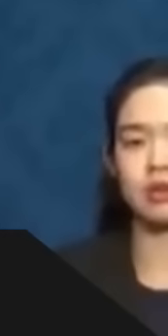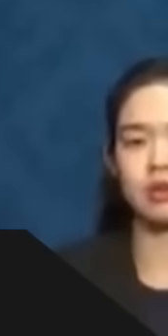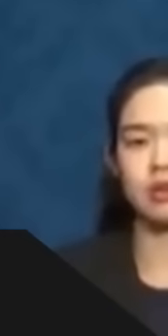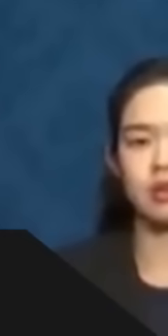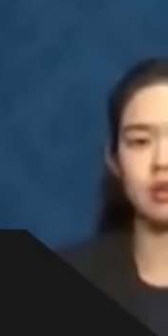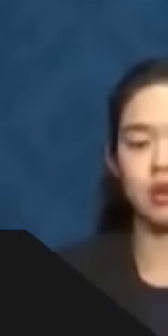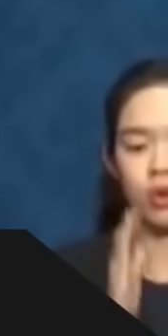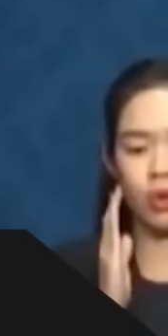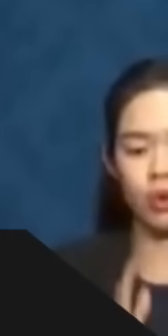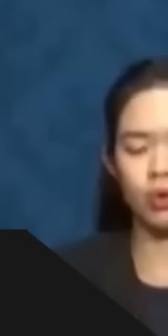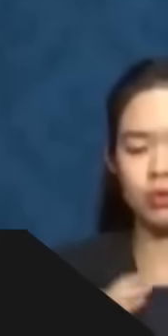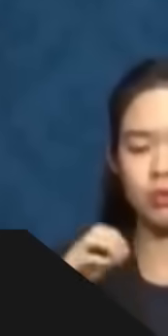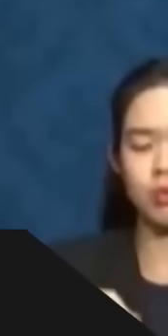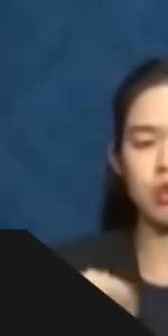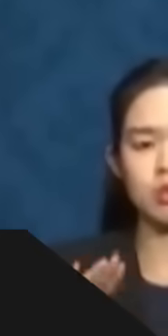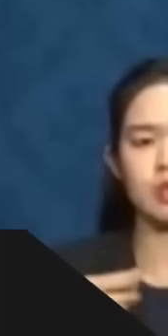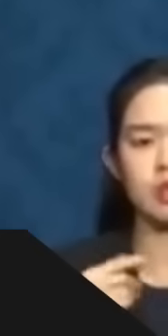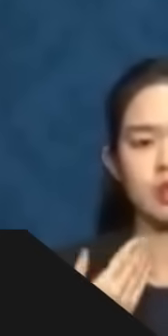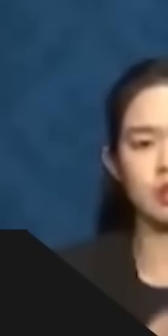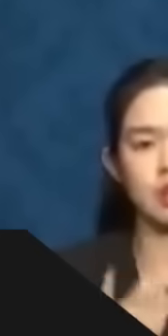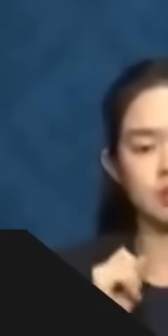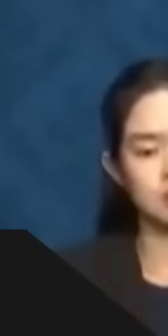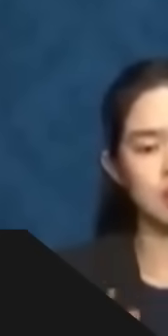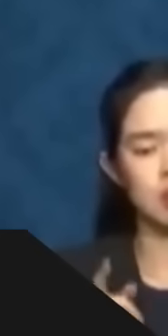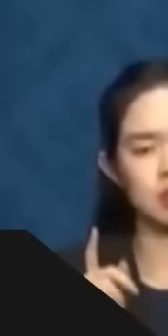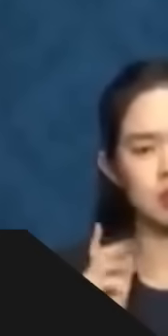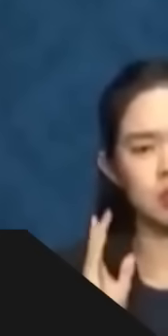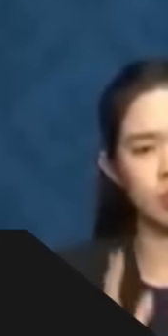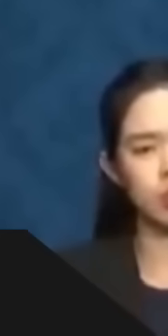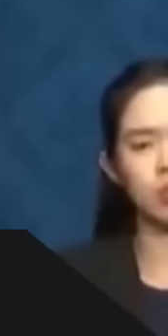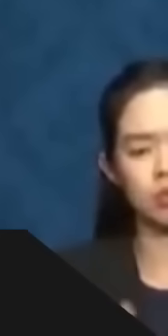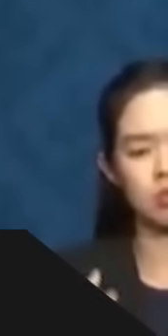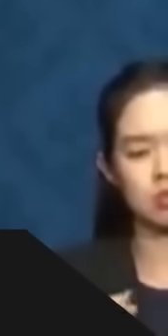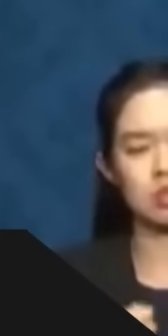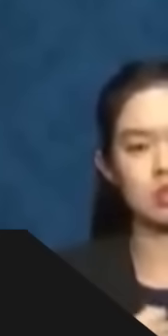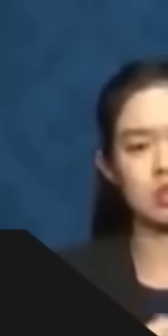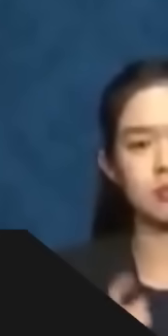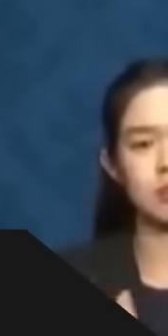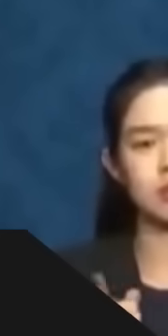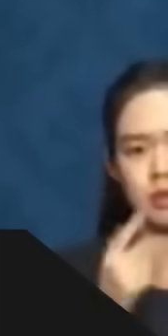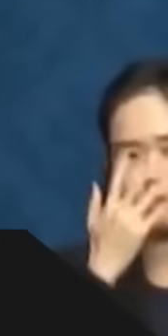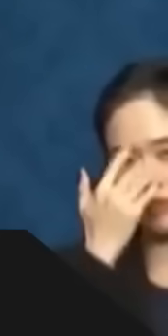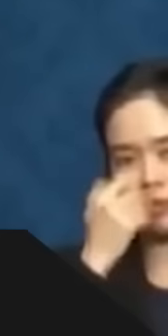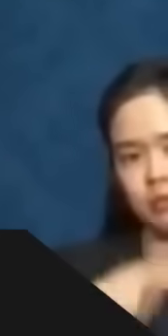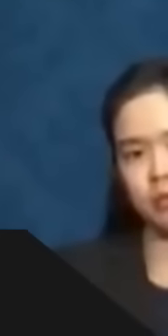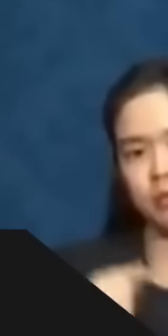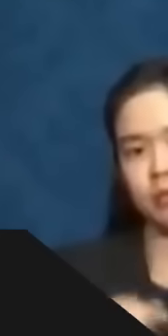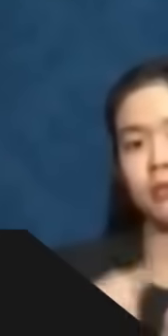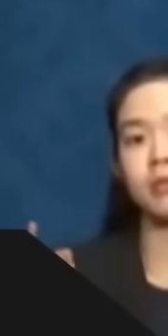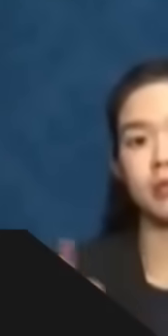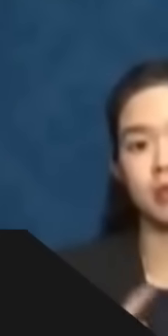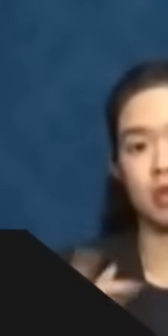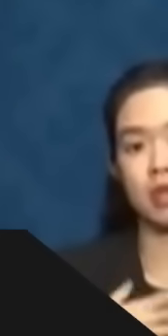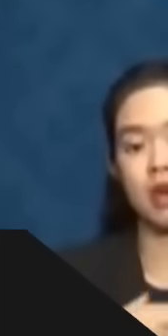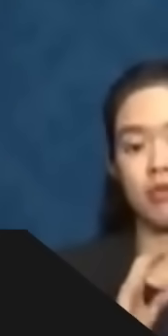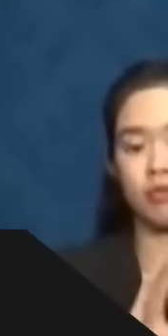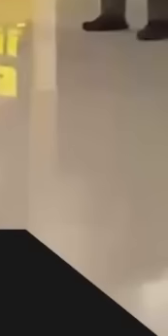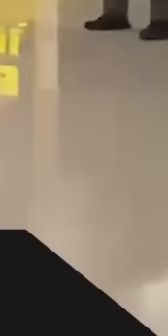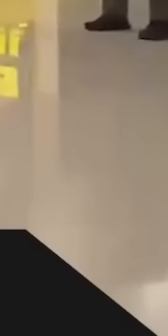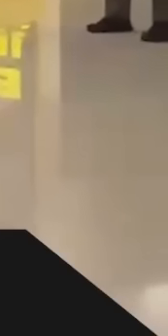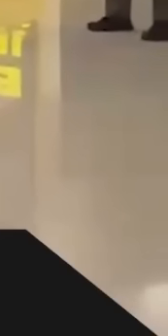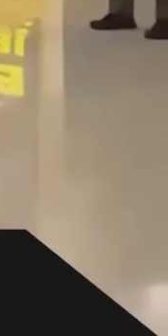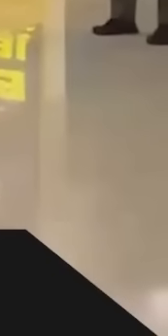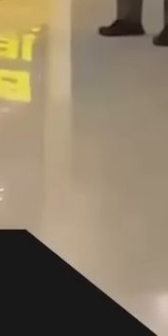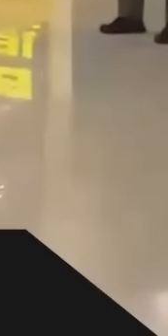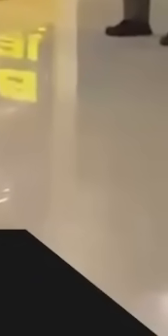ธิการชุดที่ผ่านมาแต่มีการไกล่เกลี่ยและคืนเงินถ้ามีการมอนิเตอร์ต้องติดตามต่อเนื่องคงไม่มีเหตุการณ์ซ้ำรอยแบบนี้เราจ